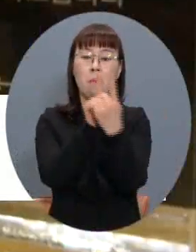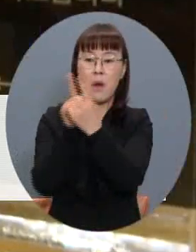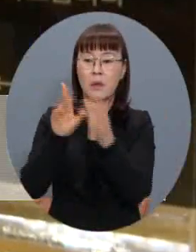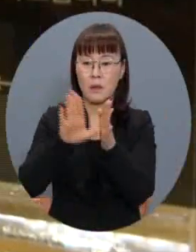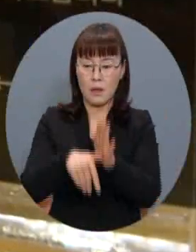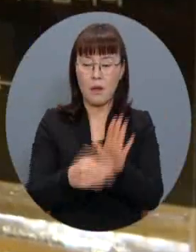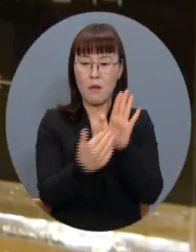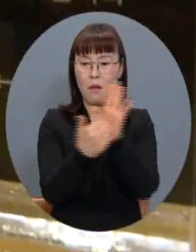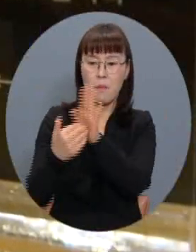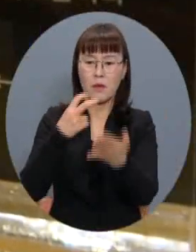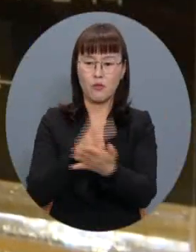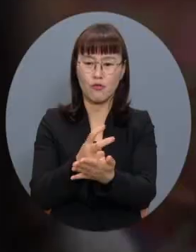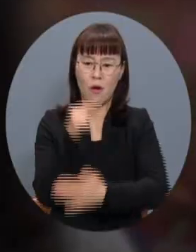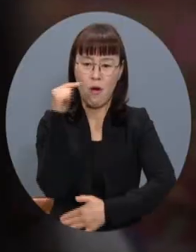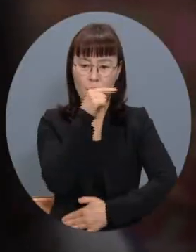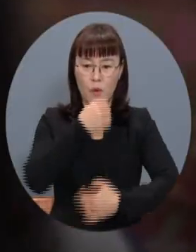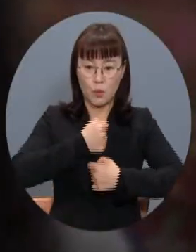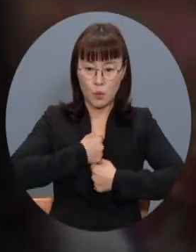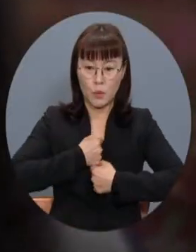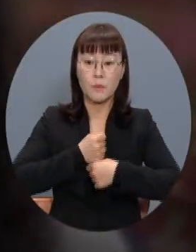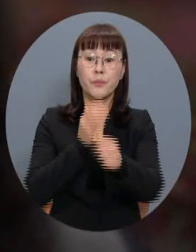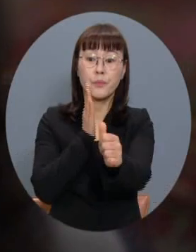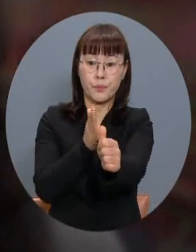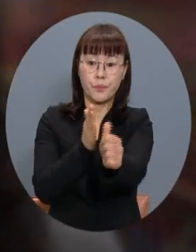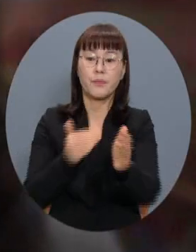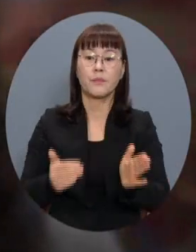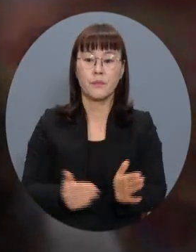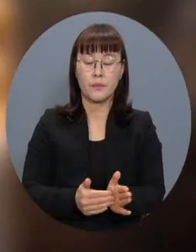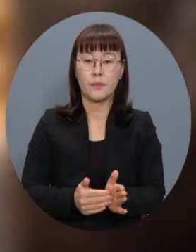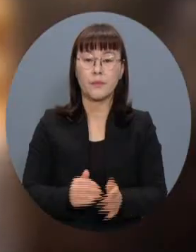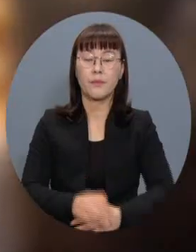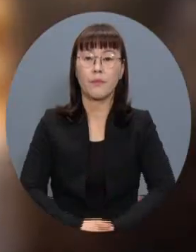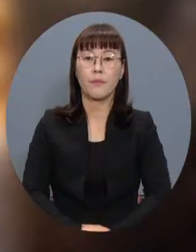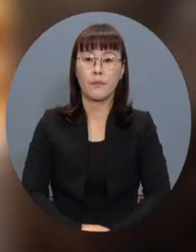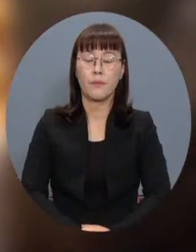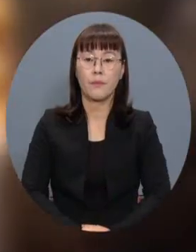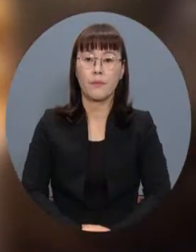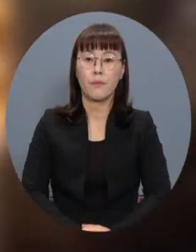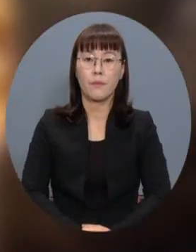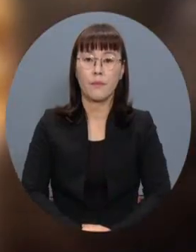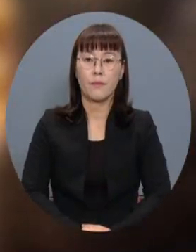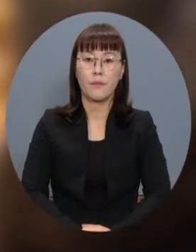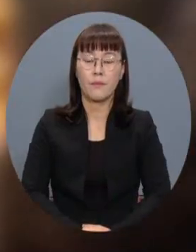방역수칙을 더 철저히 지켜야 한다고 강조했습니다. MBC 뉴스 손은민입니다.